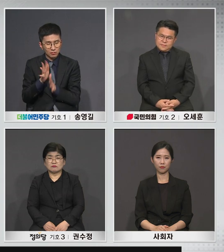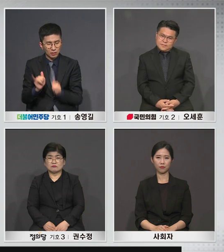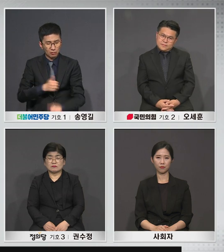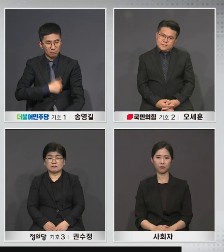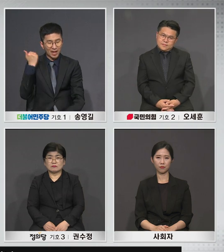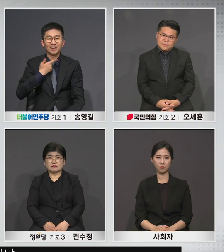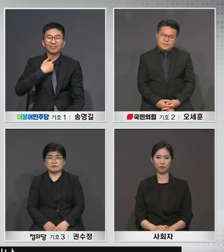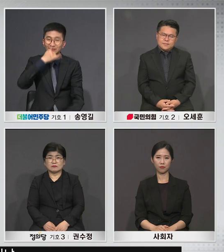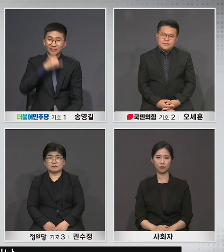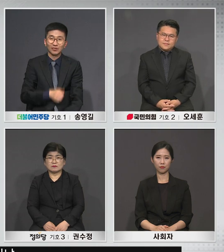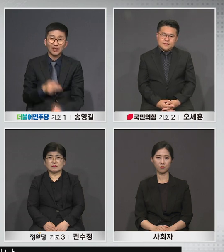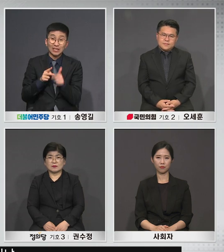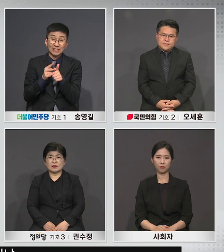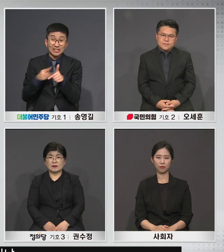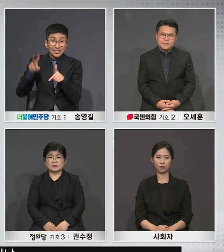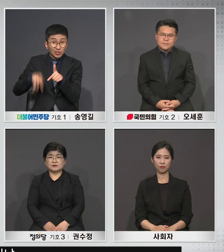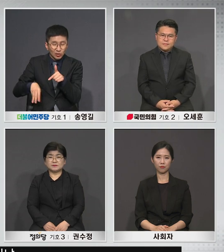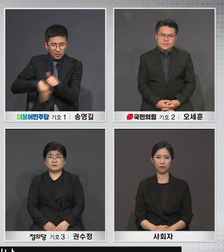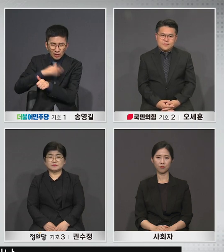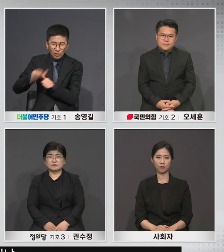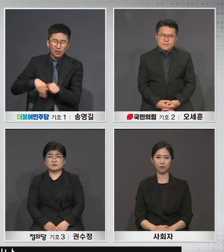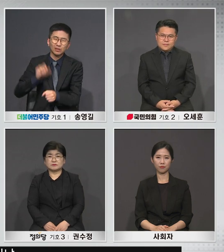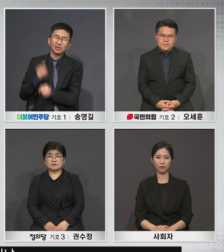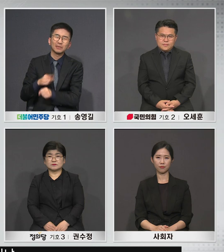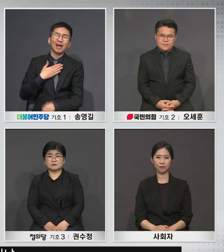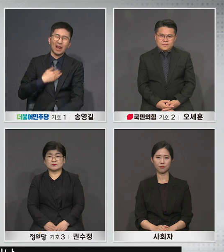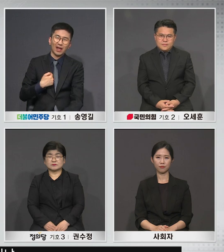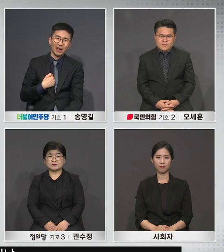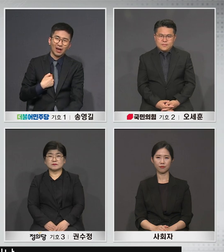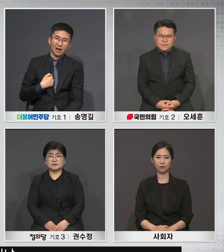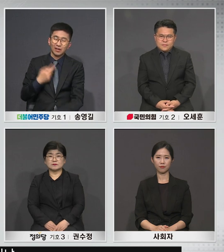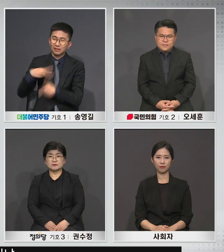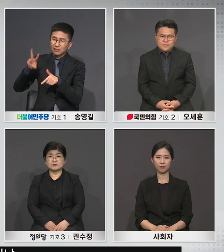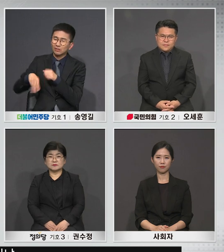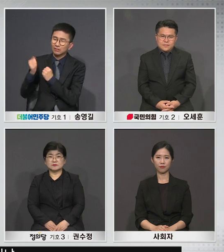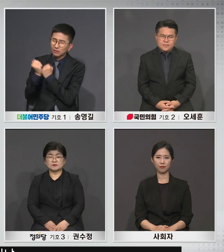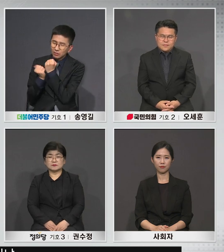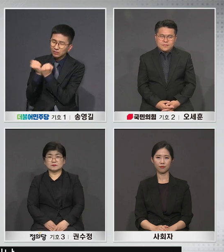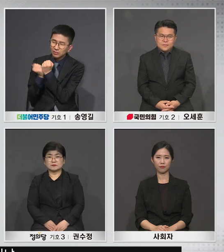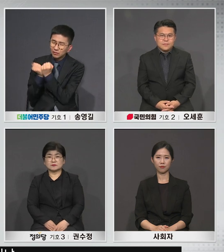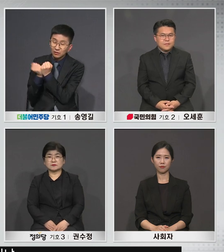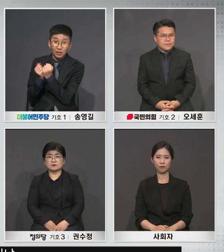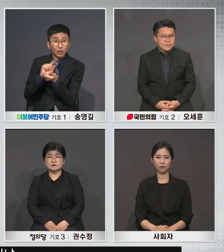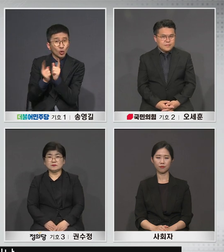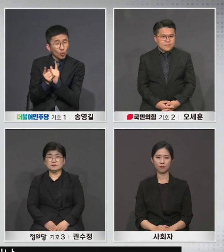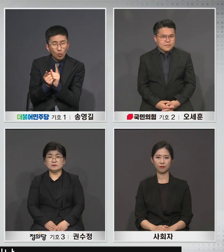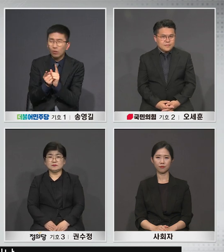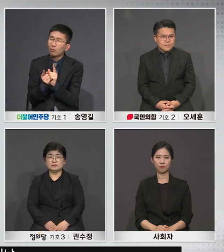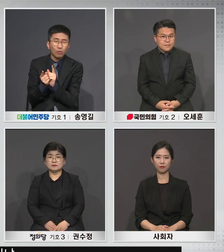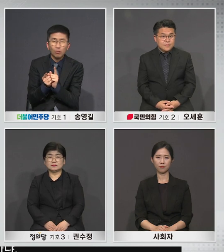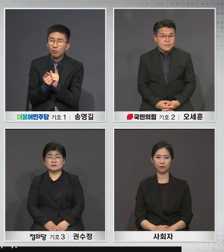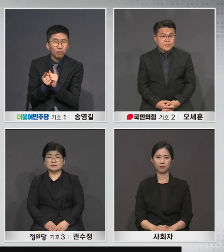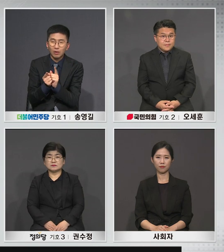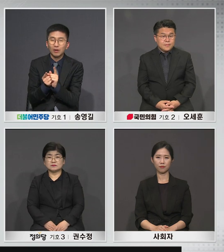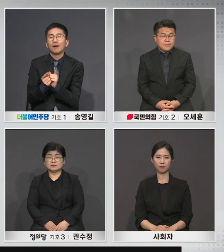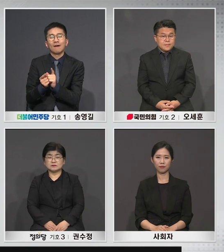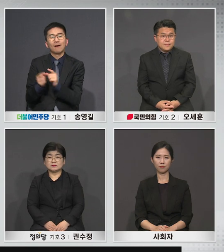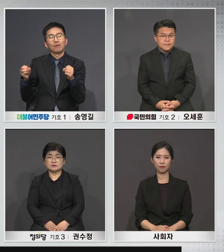인천의 입장을 가장 잘 이해하기 때문에 인천을 잘 설득하고 해서 이 상생방안을 한번 찾아보겠습니다. 제가